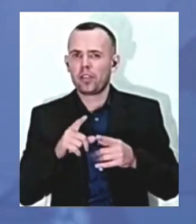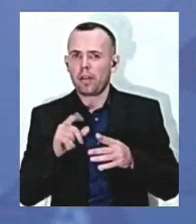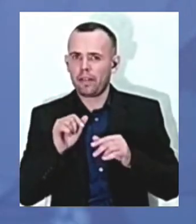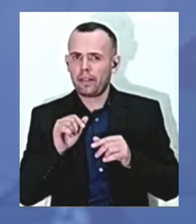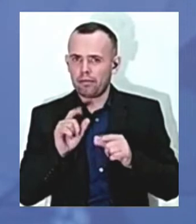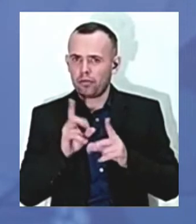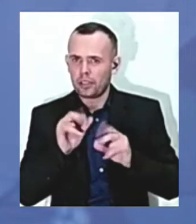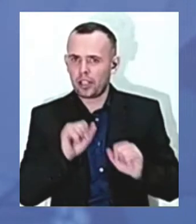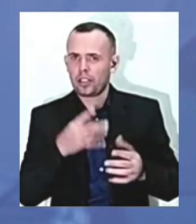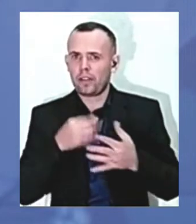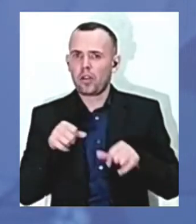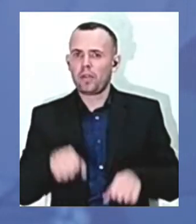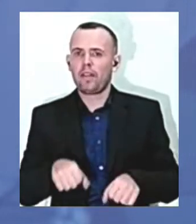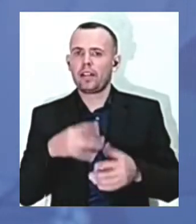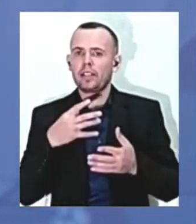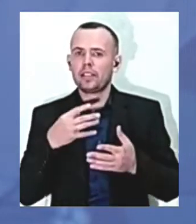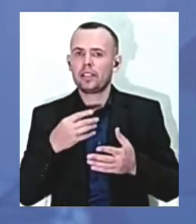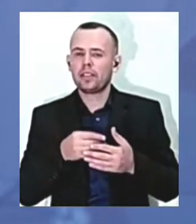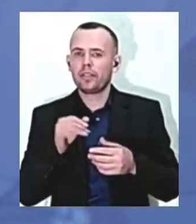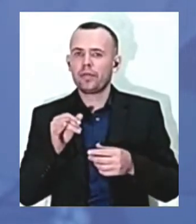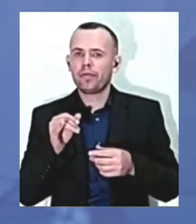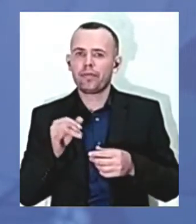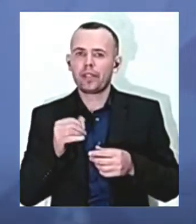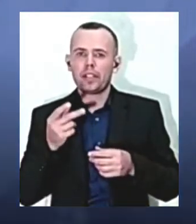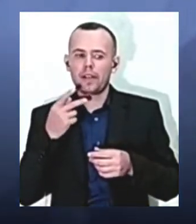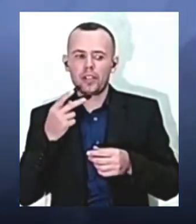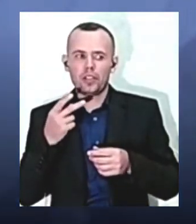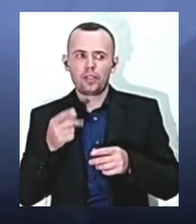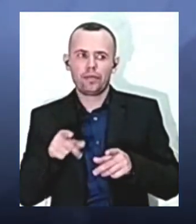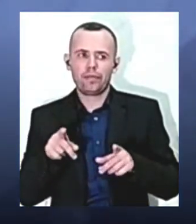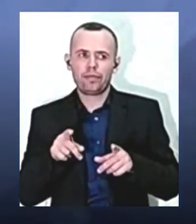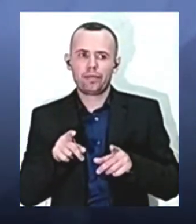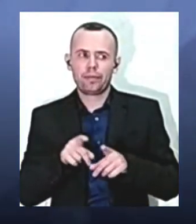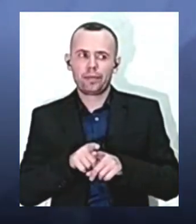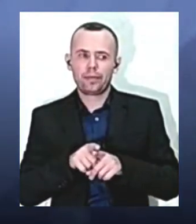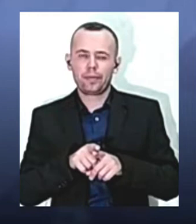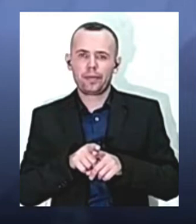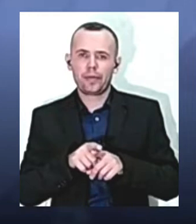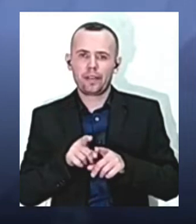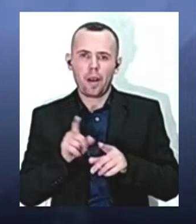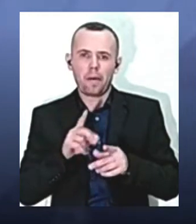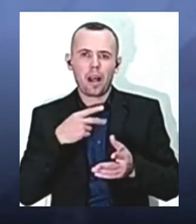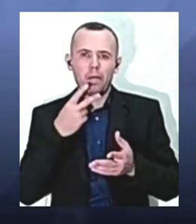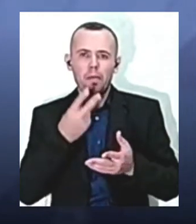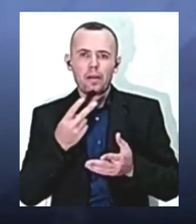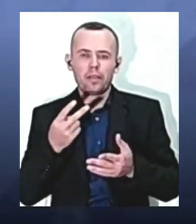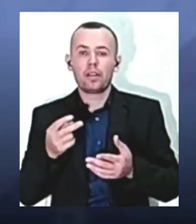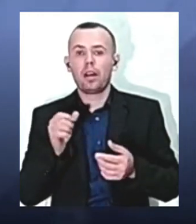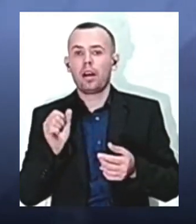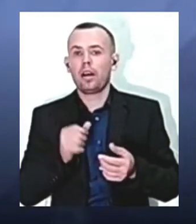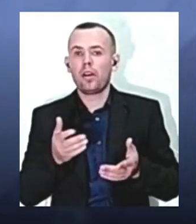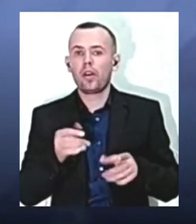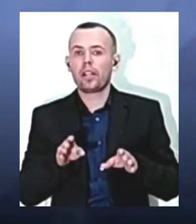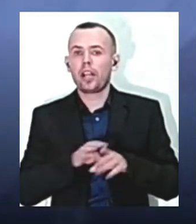достукатися, і вони можуть бути дискриміновані. Про вік ми дуже часто не помічаємо. А тут є люди старшого